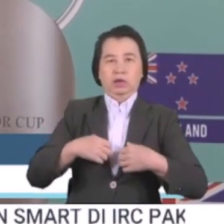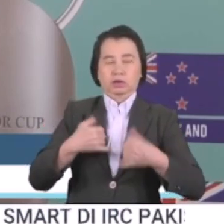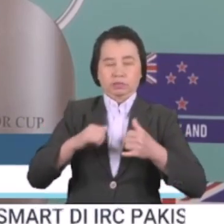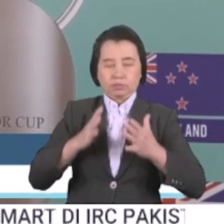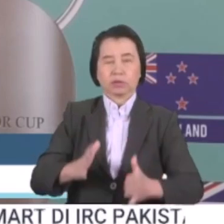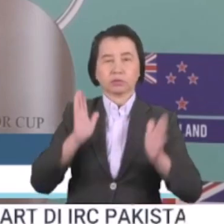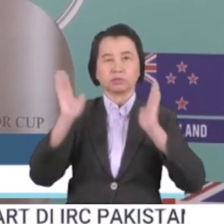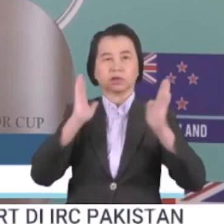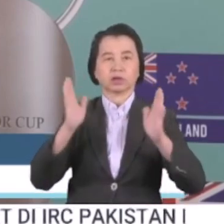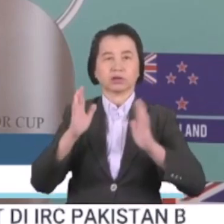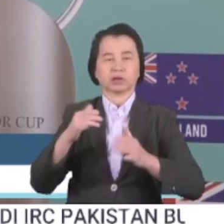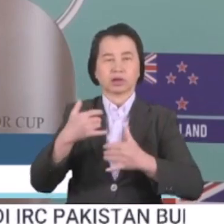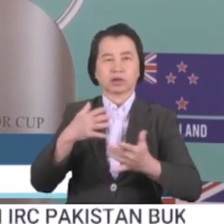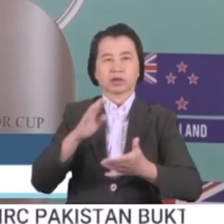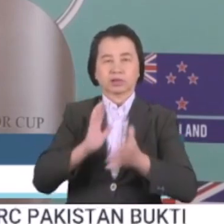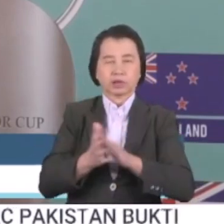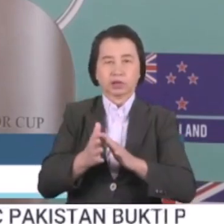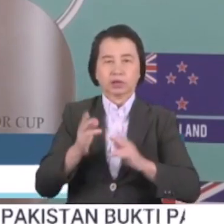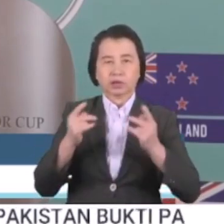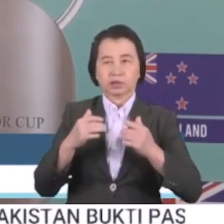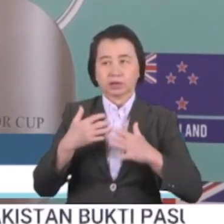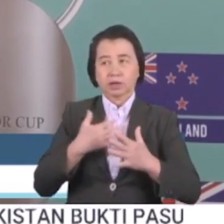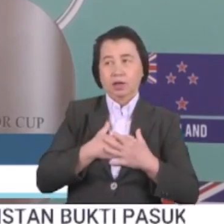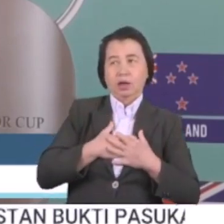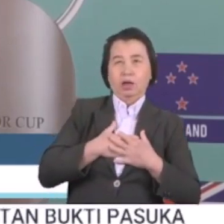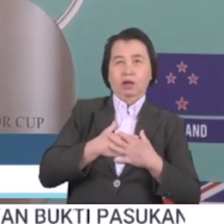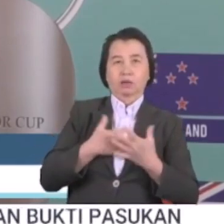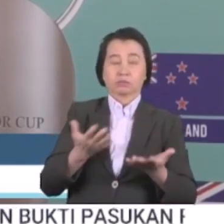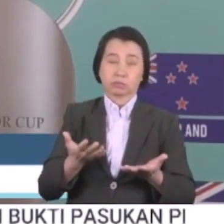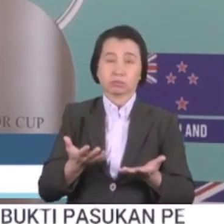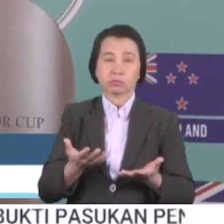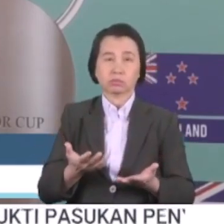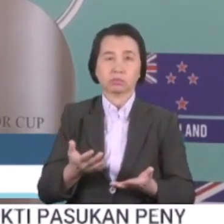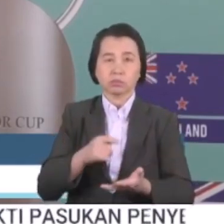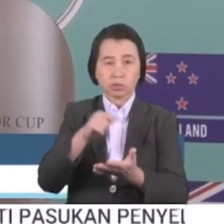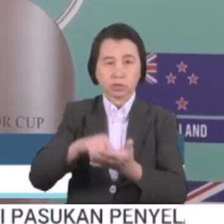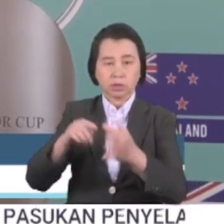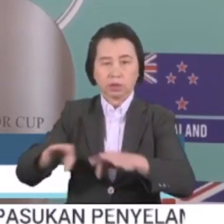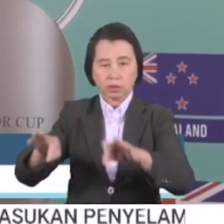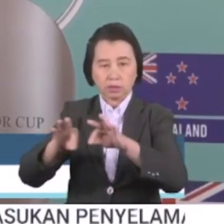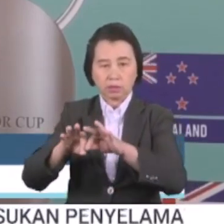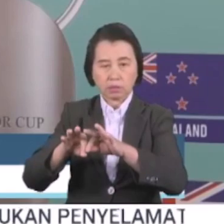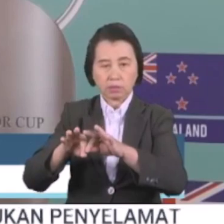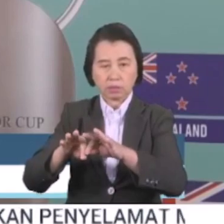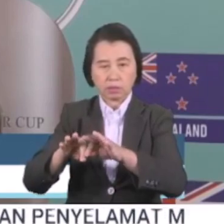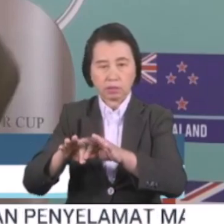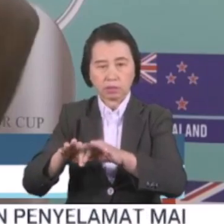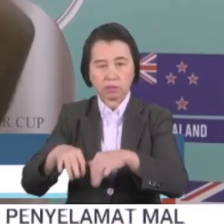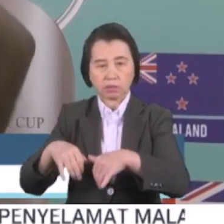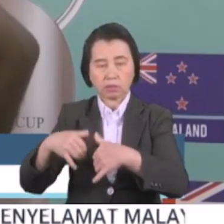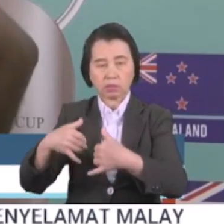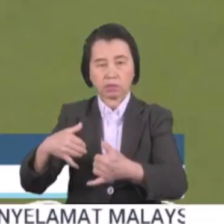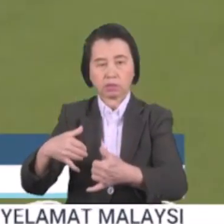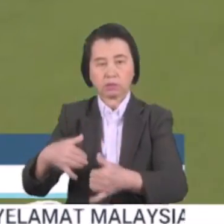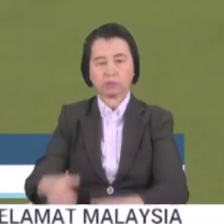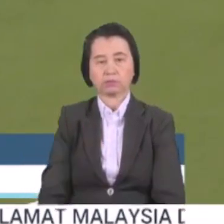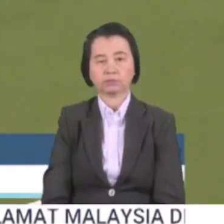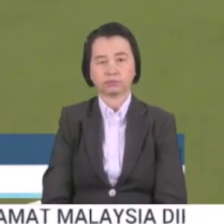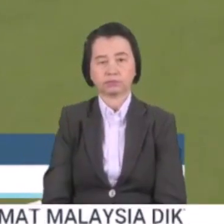nak breakdown kita punya concentration supaya kita crumble. So, benda ni penting juga dalam piala Junior Cup